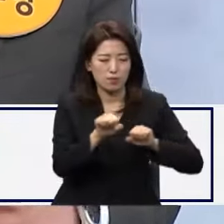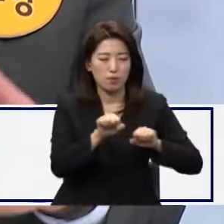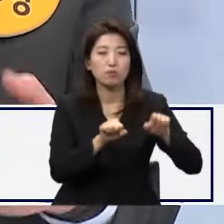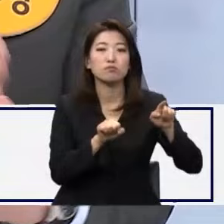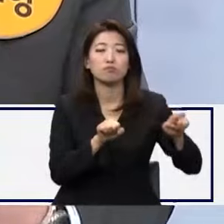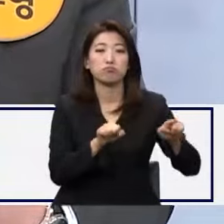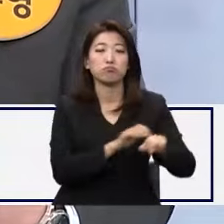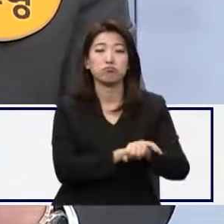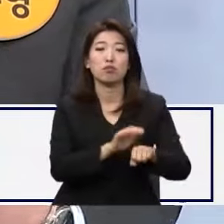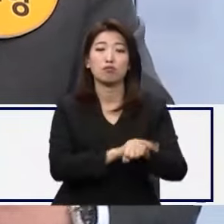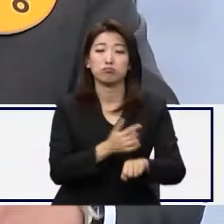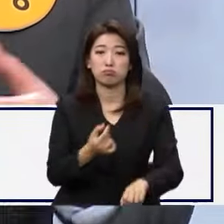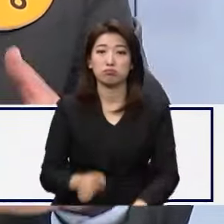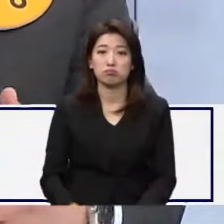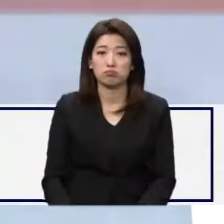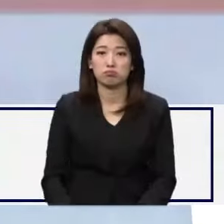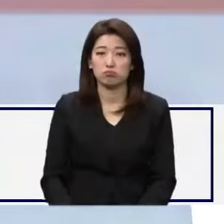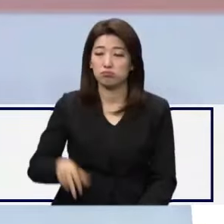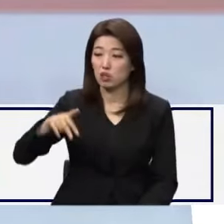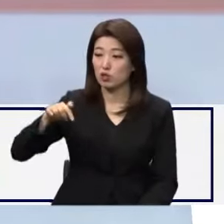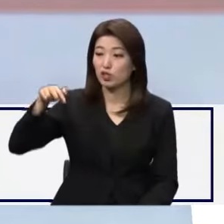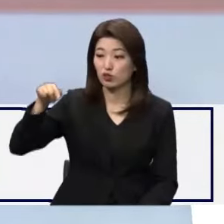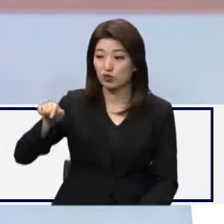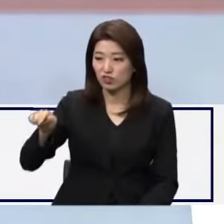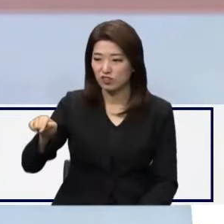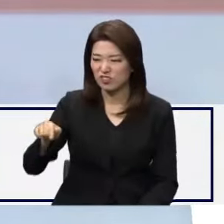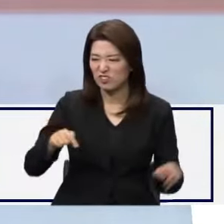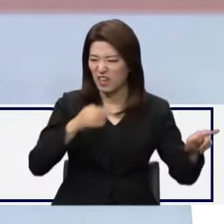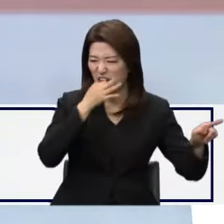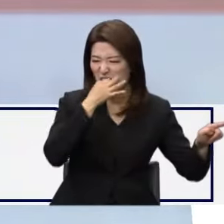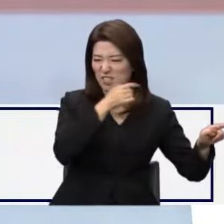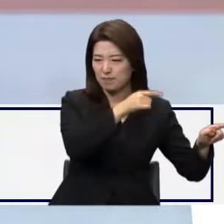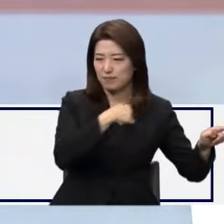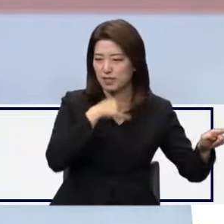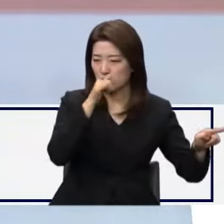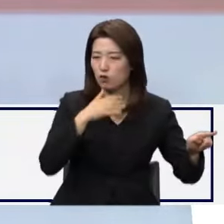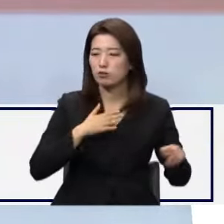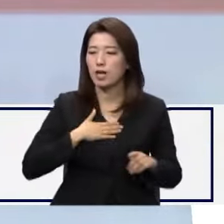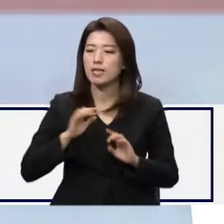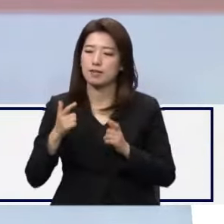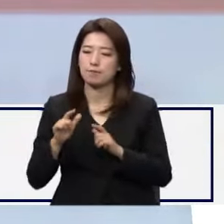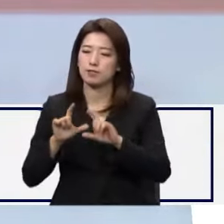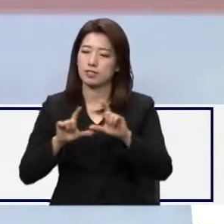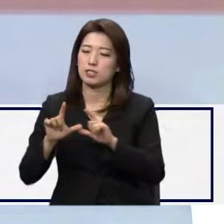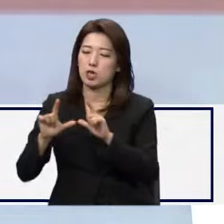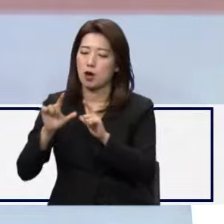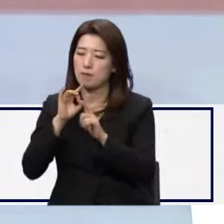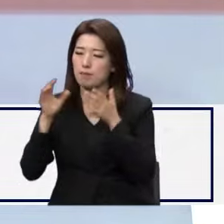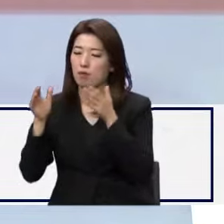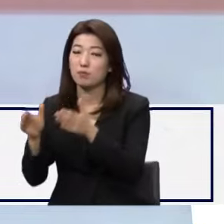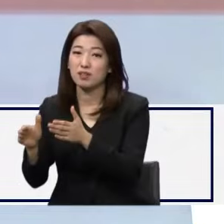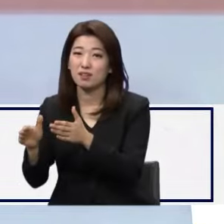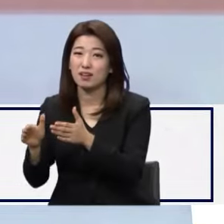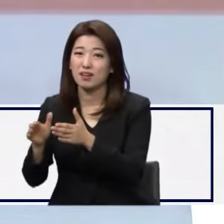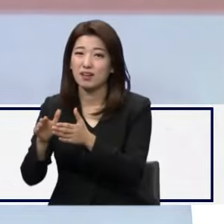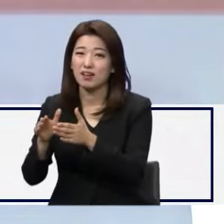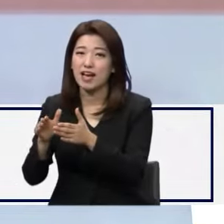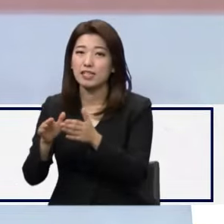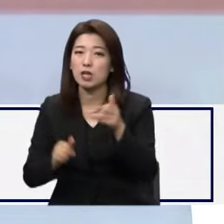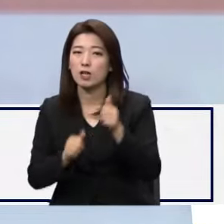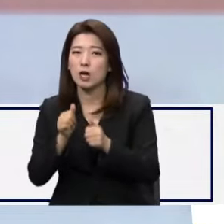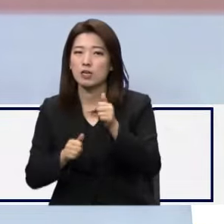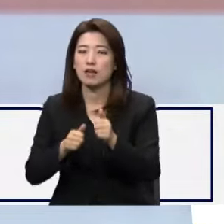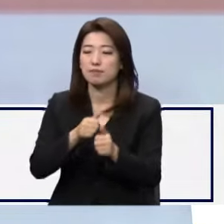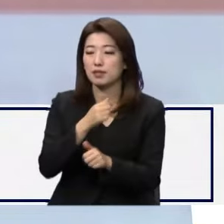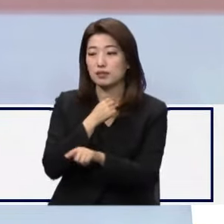민심의 프레임으로 맞서고 싶어 하지만 실질적으로 전전 에 돌입하고 전투에 돌입하면 그 서수원의 확장력이 오히려 좀 더 경쟁력을 더